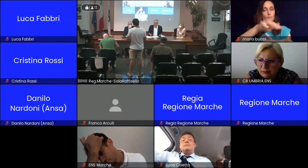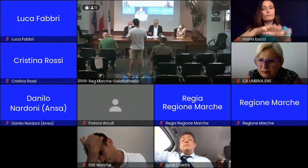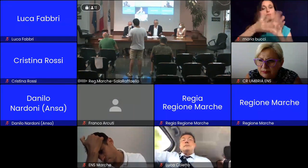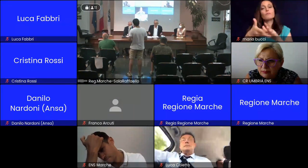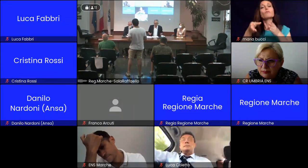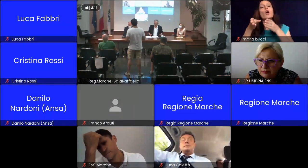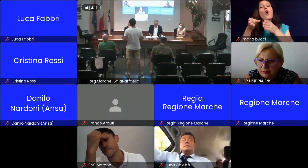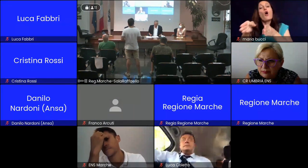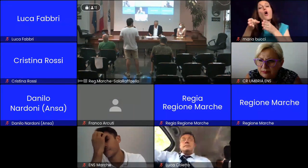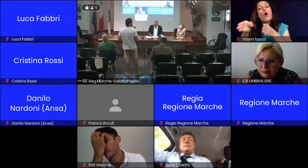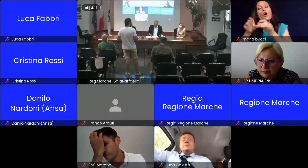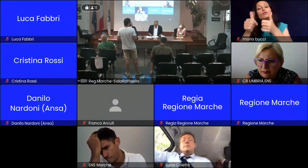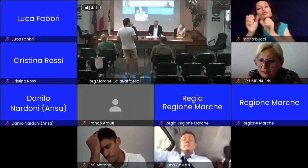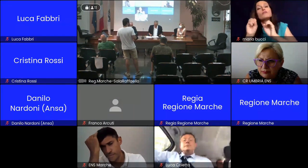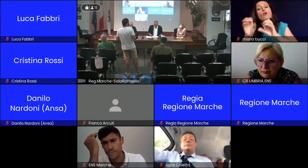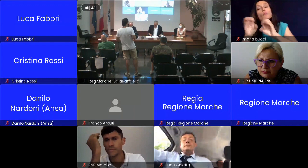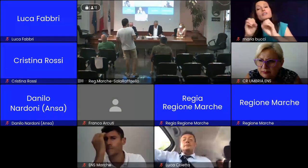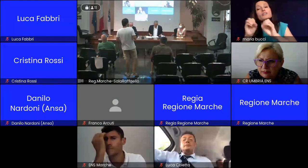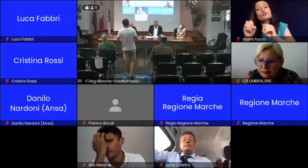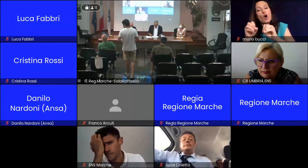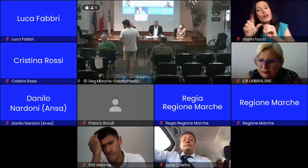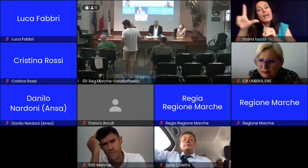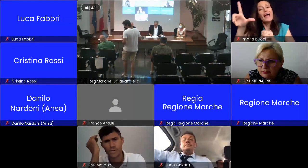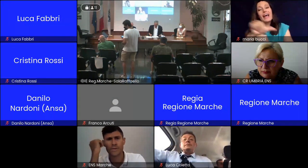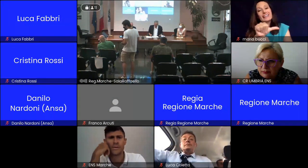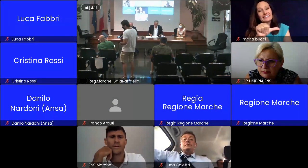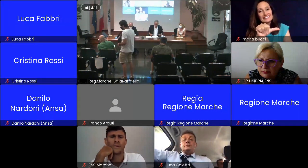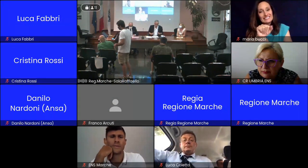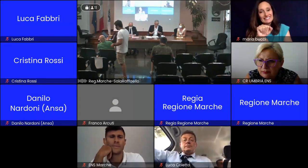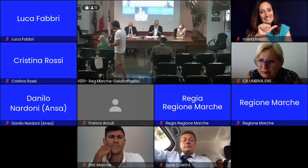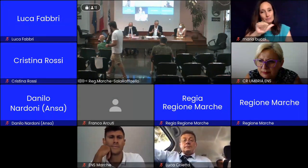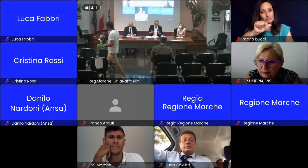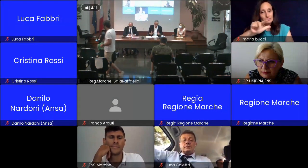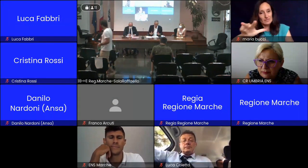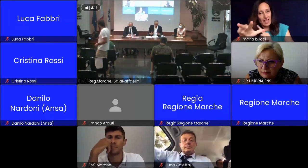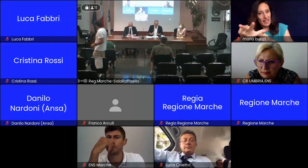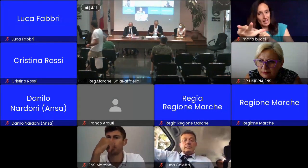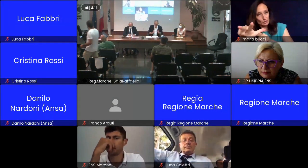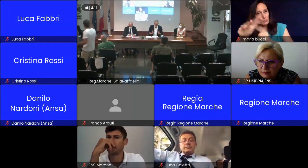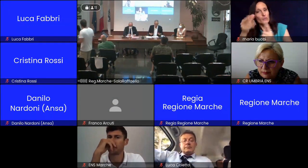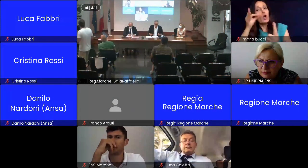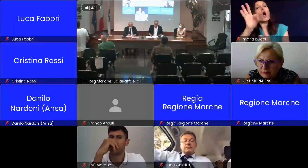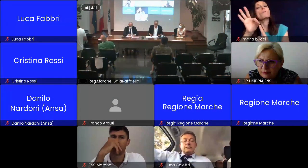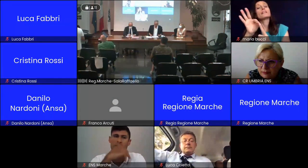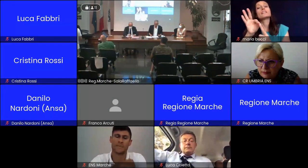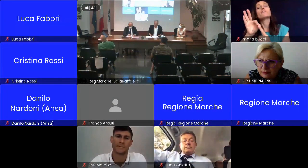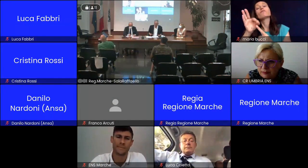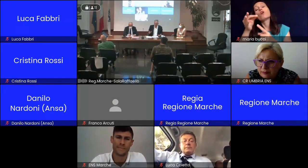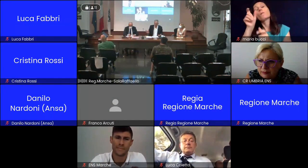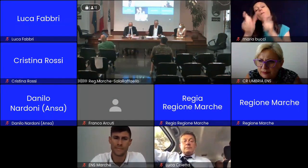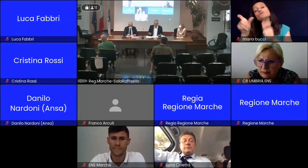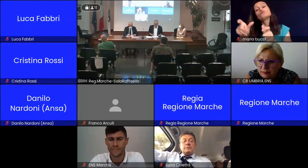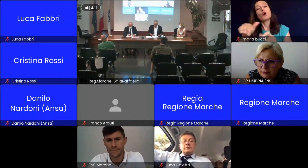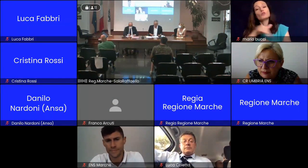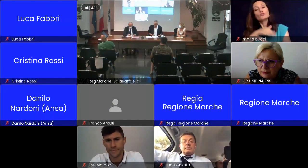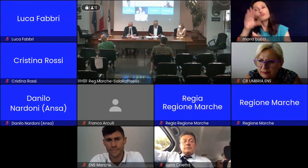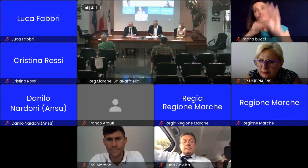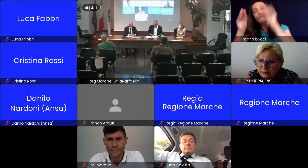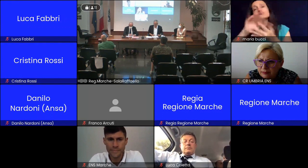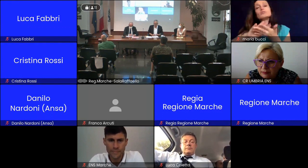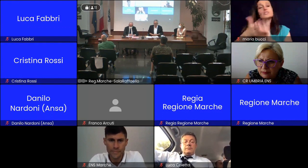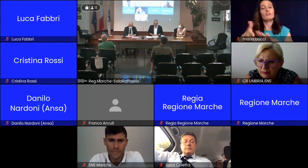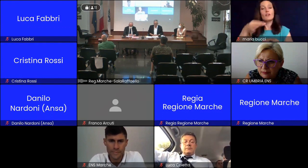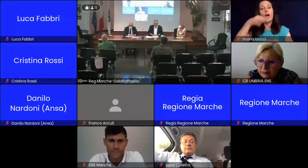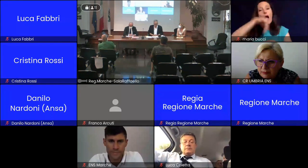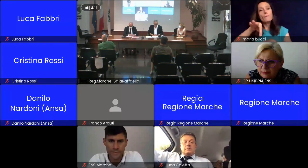diventare persona capace di gestire il linguaggio dei segni. Ecco, questo è il senso informativo di questa conferenza. Sono